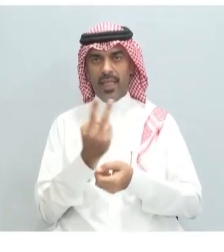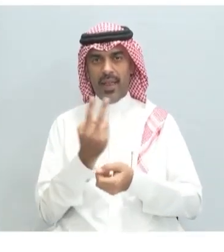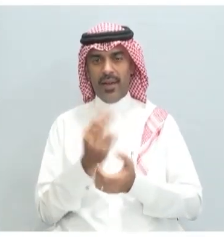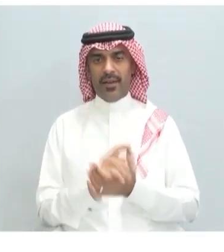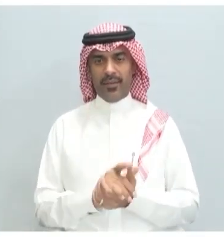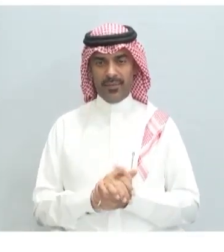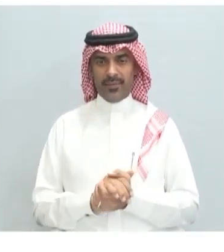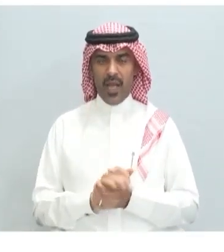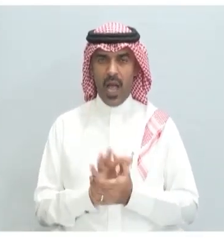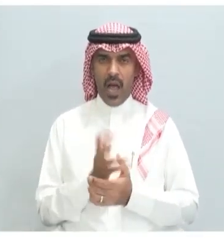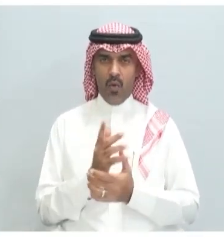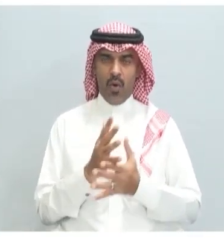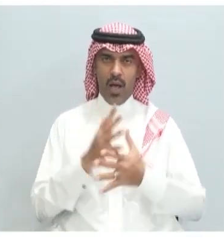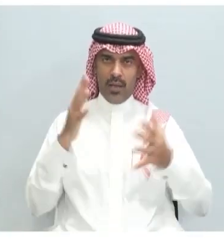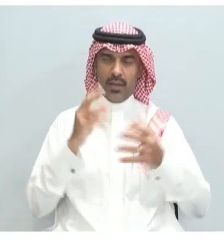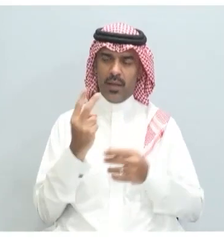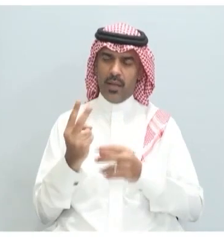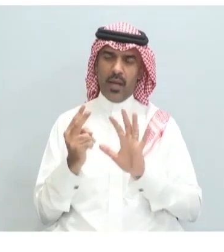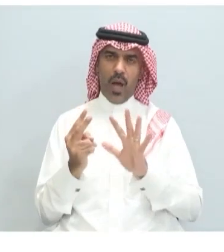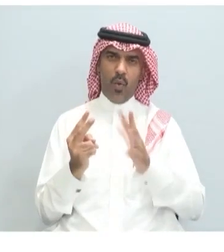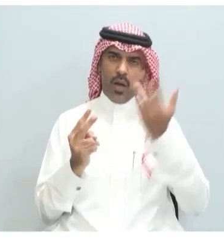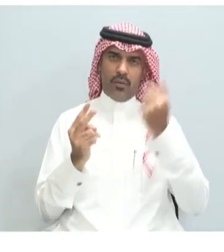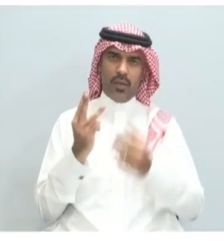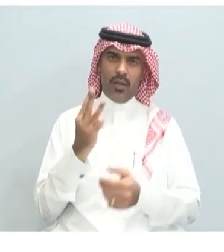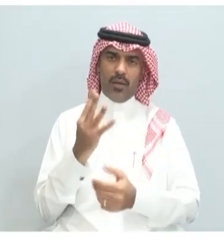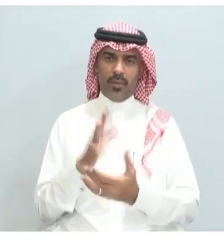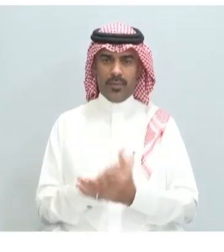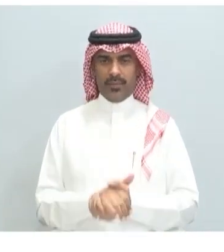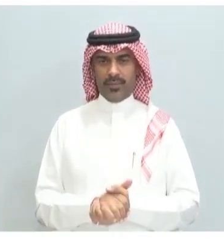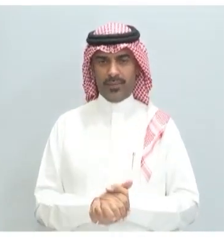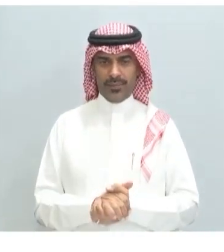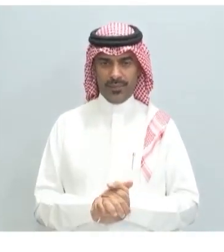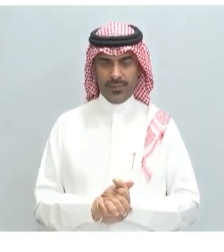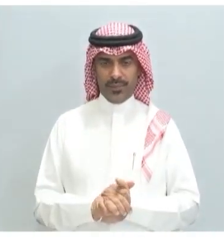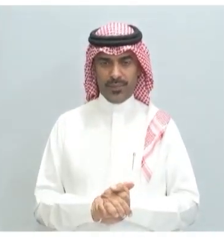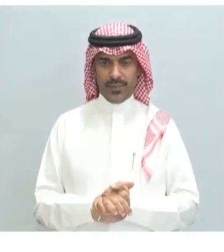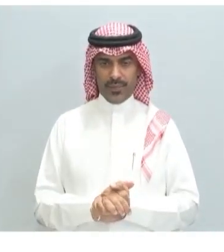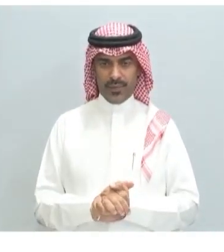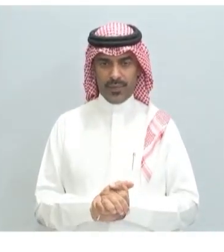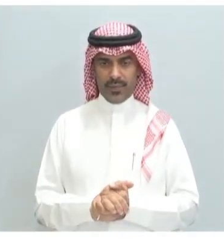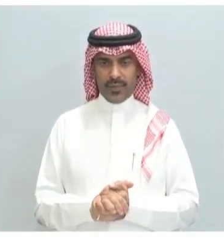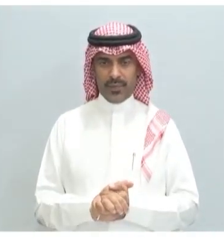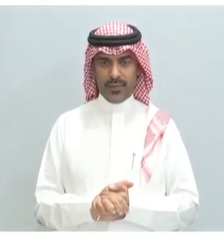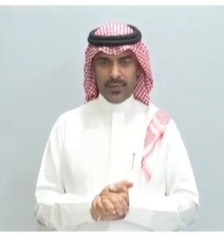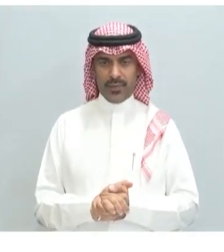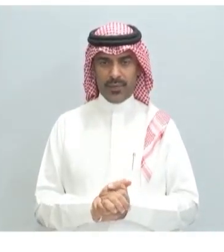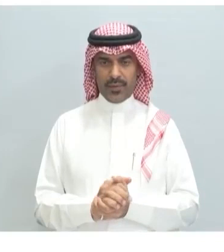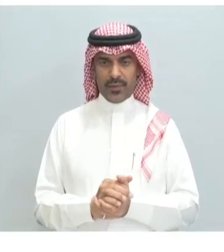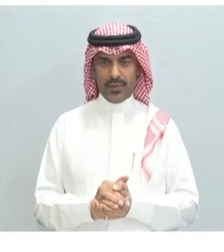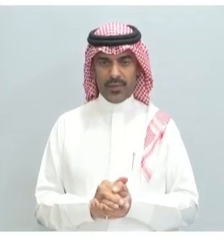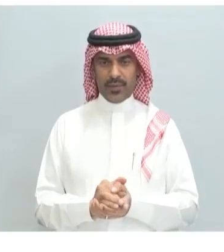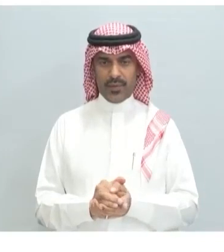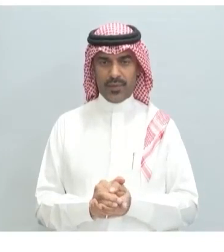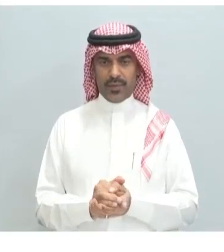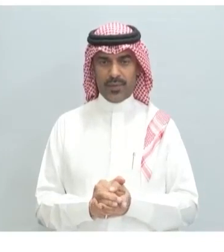سب 4 وبالتالي هنا حناخد في الدرس 7 خ اللي هو الحادثه التي تكون كون على تقا